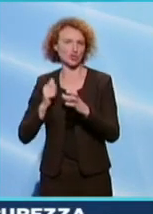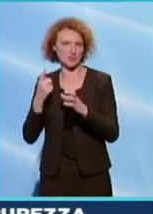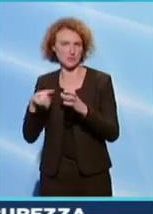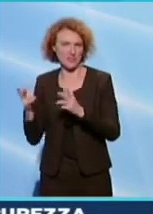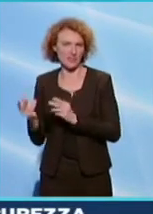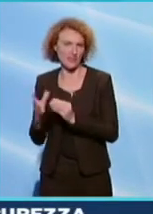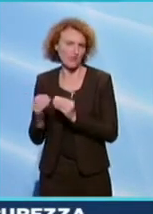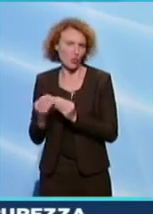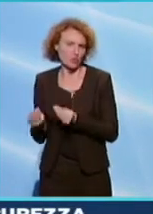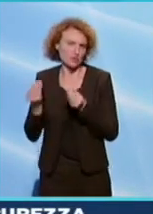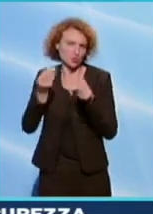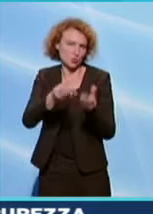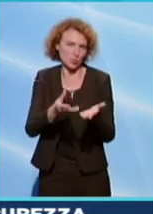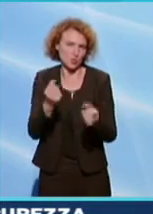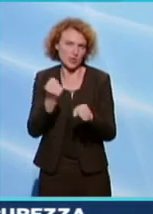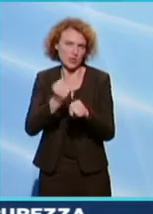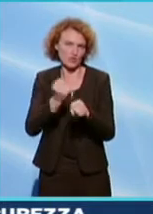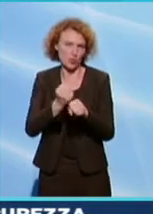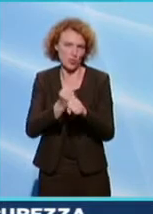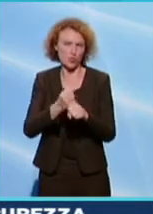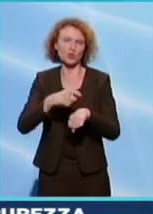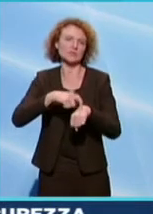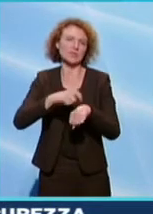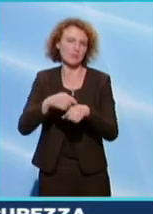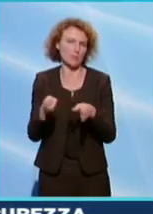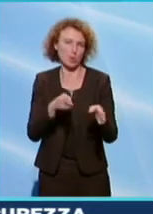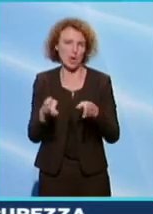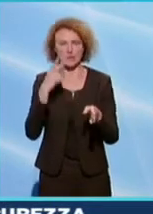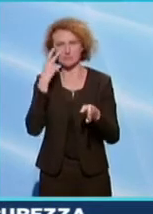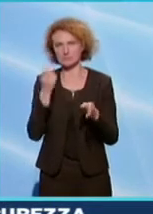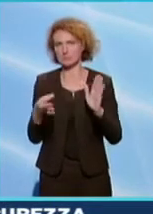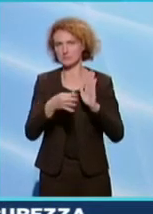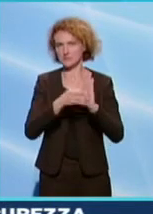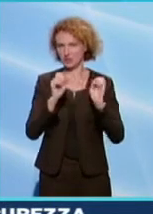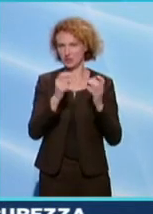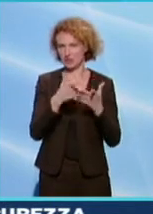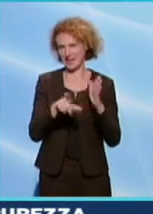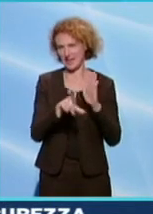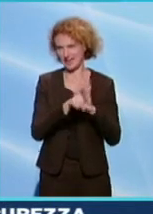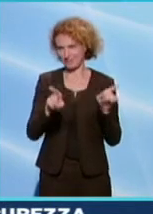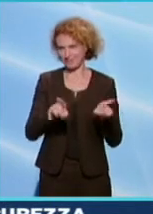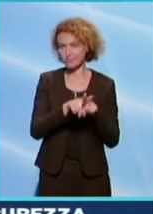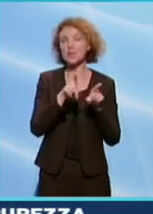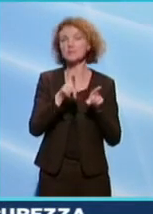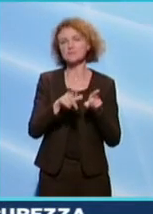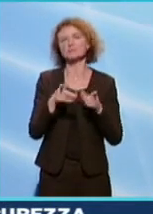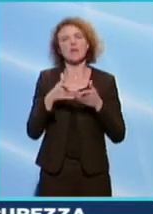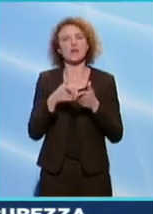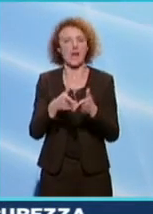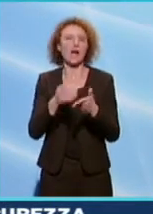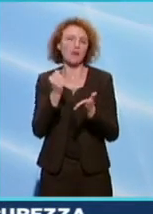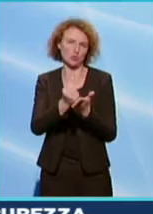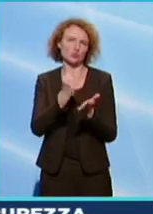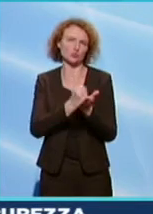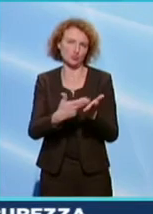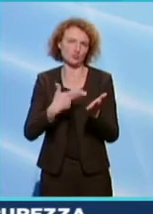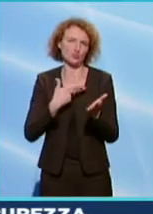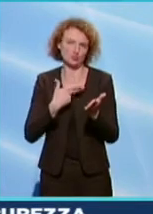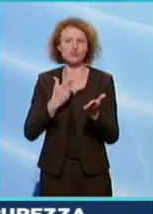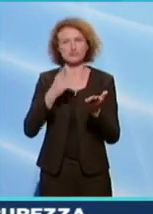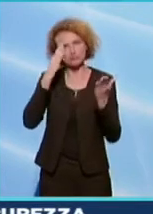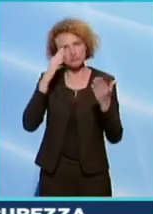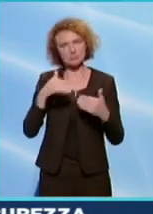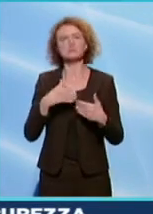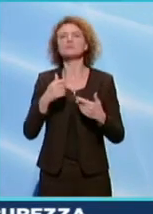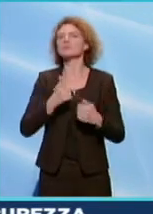di lavoro portuale temporaneo prevista all'articolo 17 della stessa legge la nave autorizzata a svolgere le operazioni a regime di